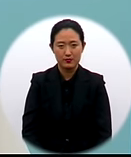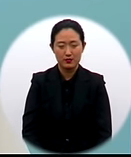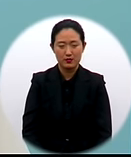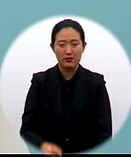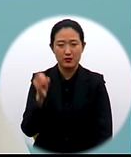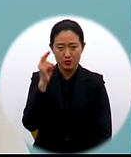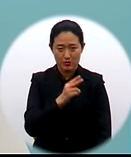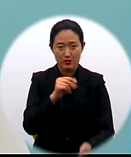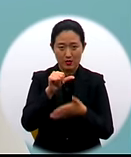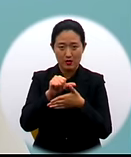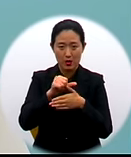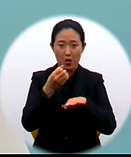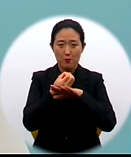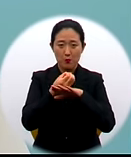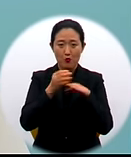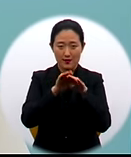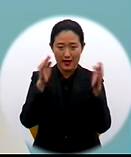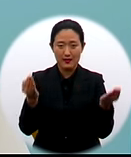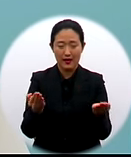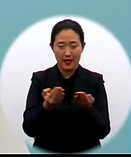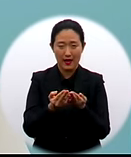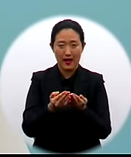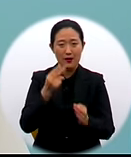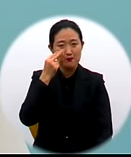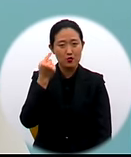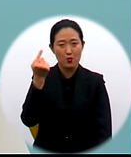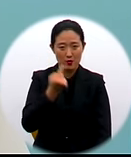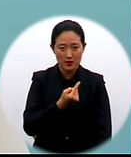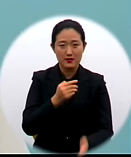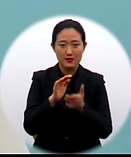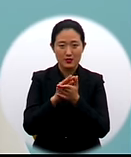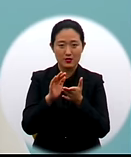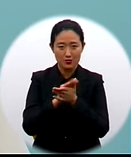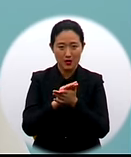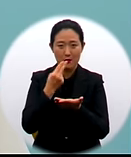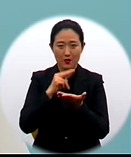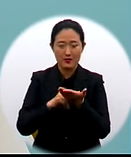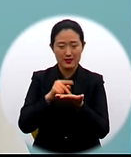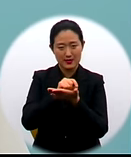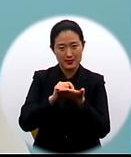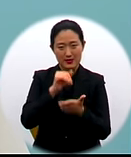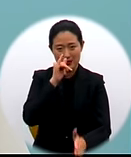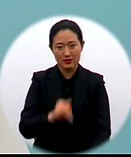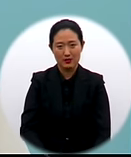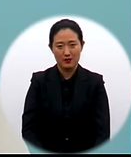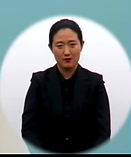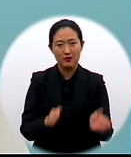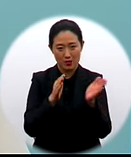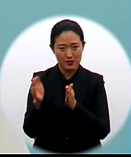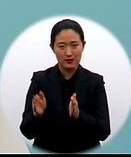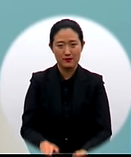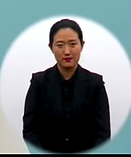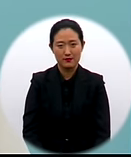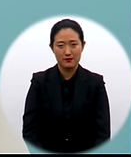해주겠죠. 그리고 이제 저희 큰애가 모은 보물상자 박스 안에는 이 미국에서 온 자폐아 친구가 영어로 써준 편지가 들어있어요. 뭐